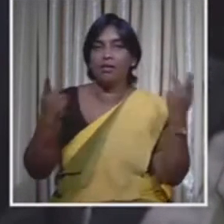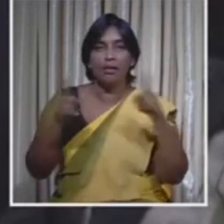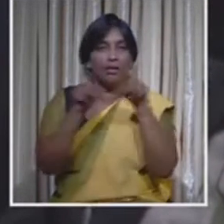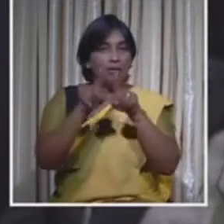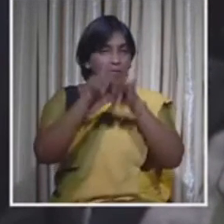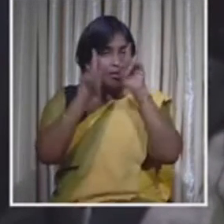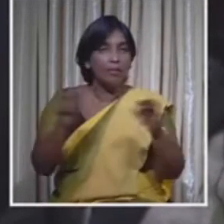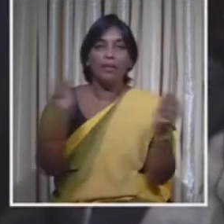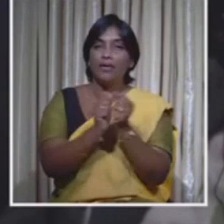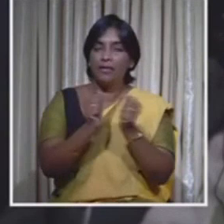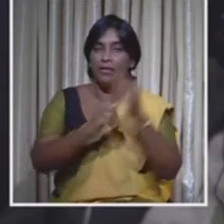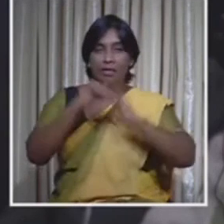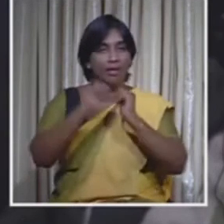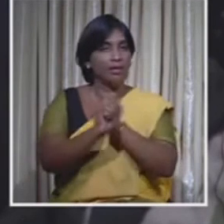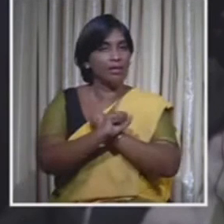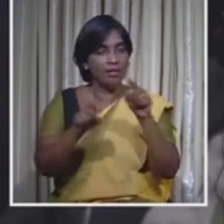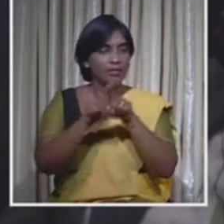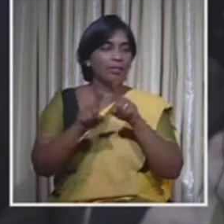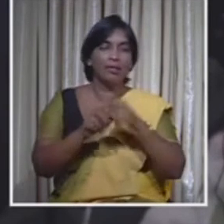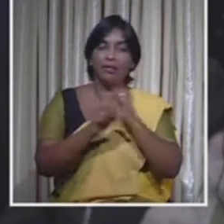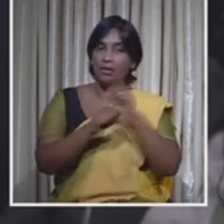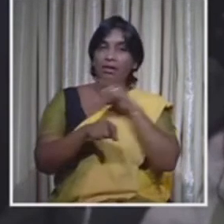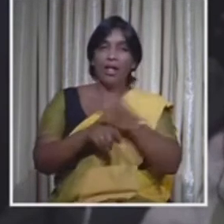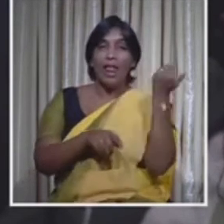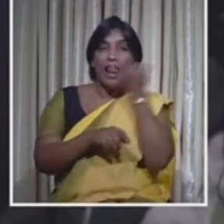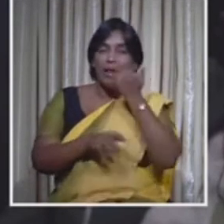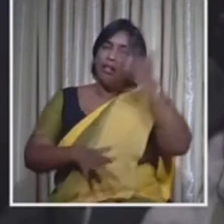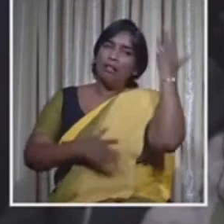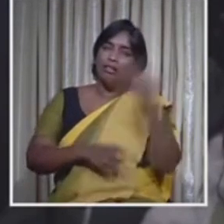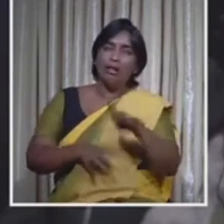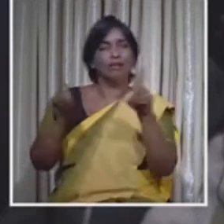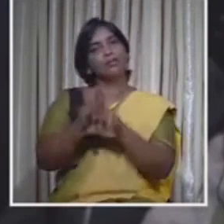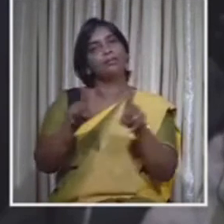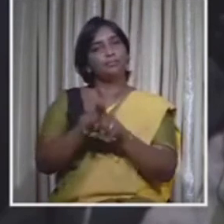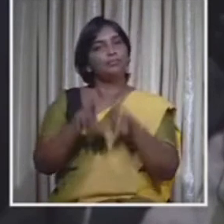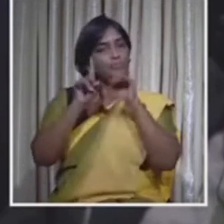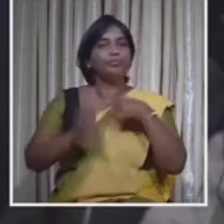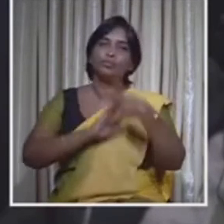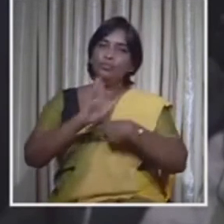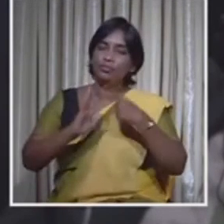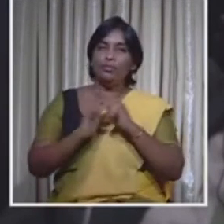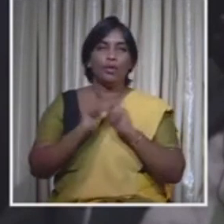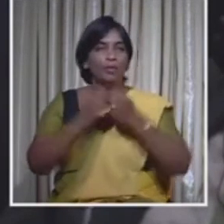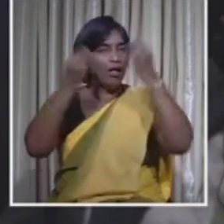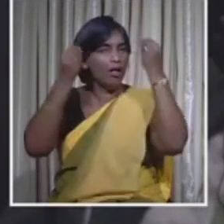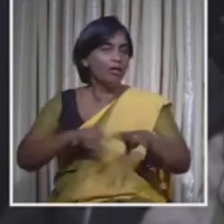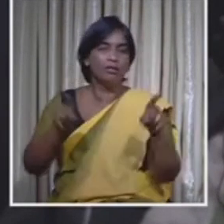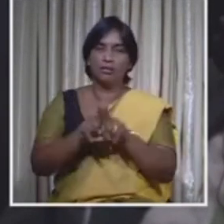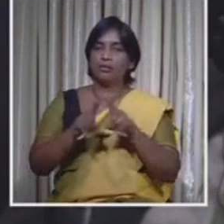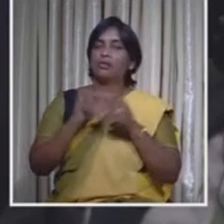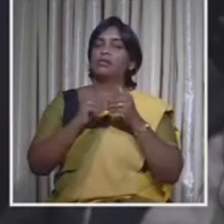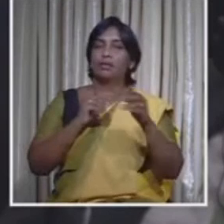එහෙම කඩ ක්‍රමවත් වැඩපිළිවෙලක් ක්‍රියාත්මක කරන්නේ නැතුව ලෙඩා මැරෙන්න දෙන විදියට මේ රට කඩාගෙන වැටෙන්න දෙන තැනට